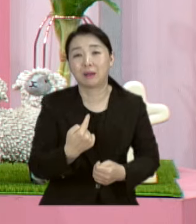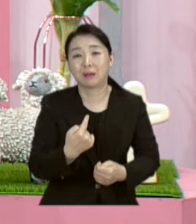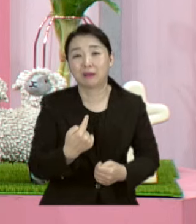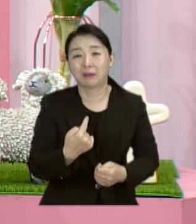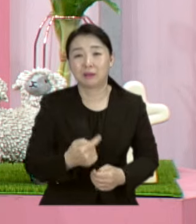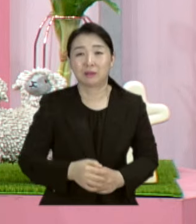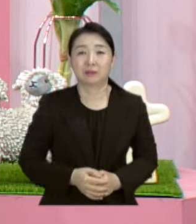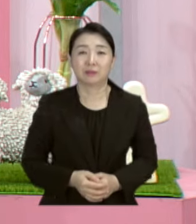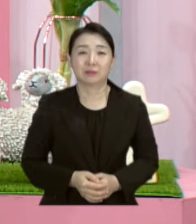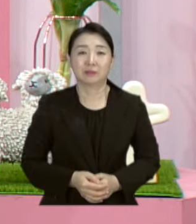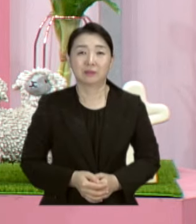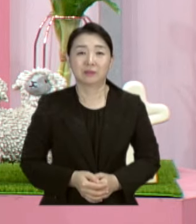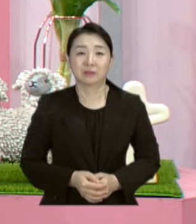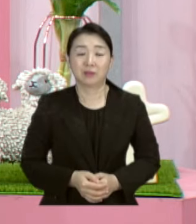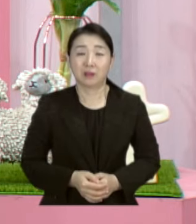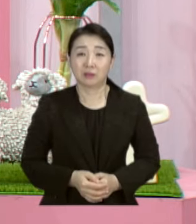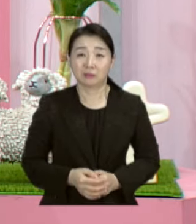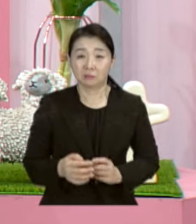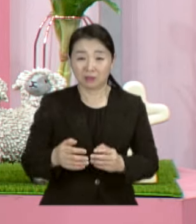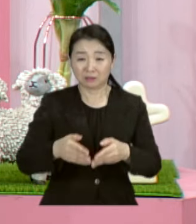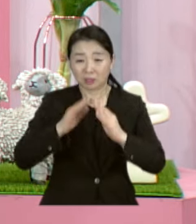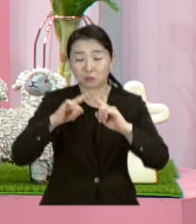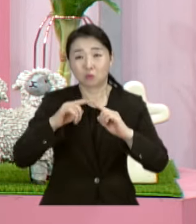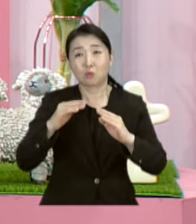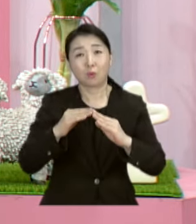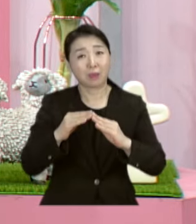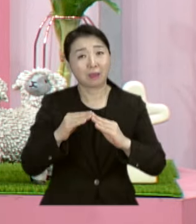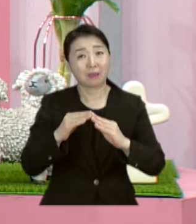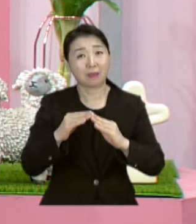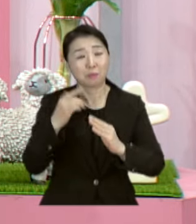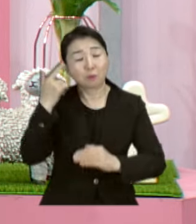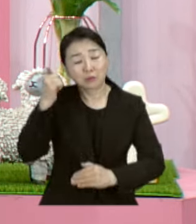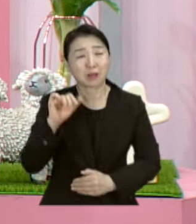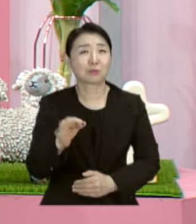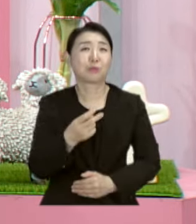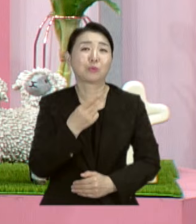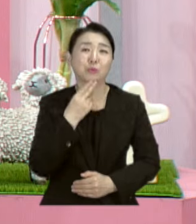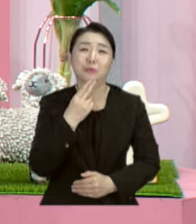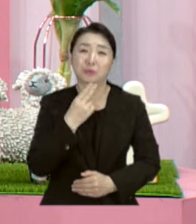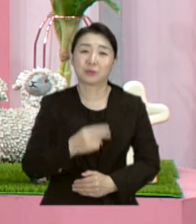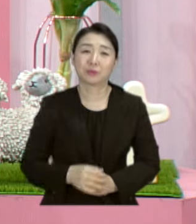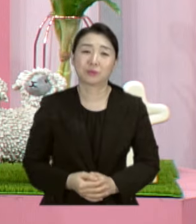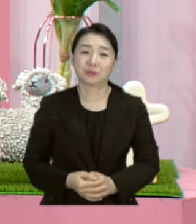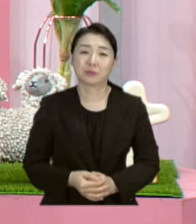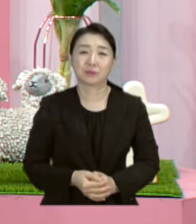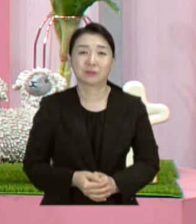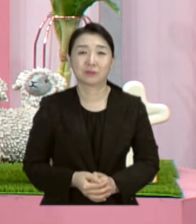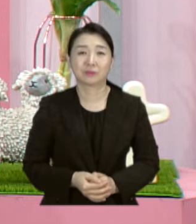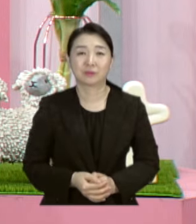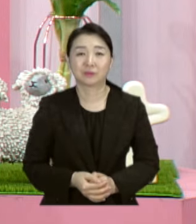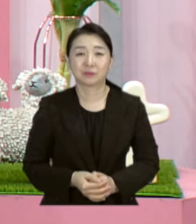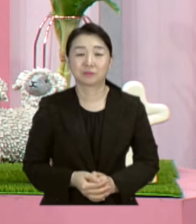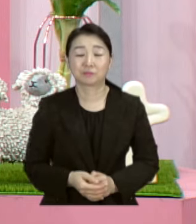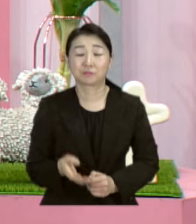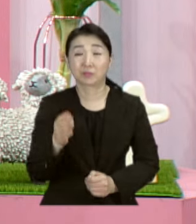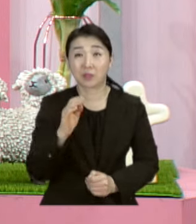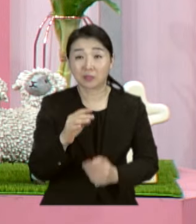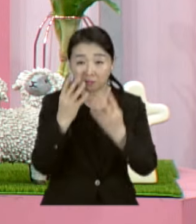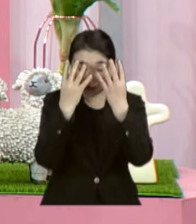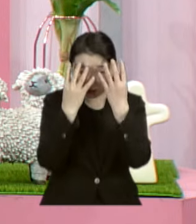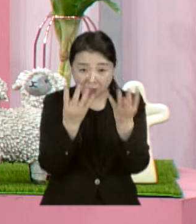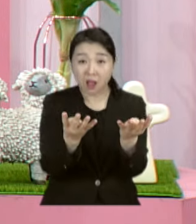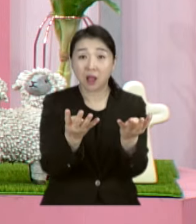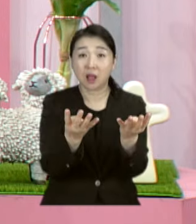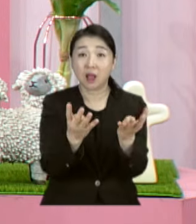뭐 그분들이 잘 몰라서 그렇다고 하지만은 아, 개척교회 목사 가정에 돈이 어디 있습니까? 그러니까요. 근데 심지어는 출소하신